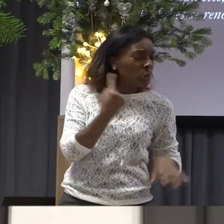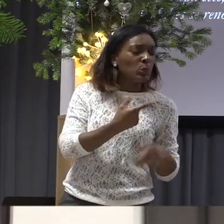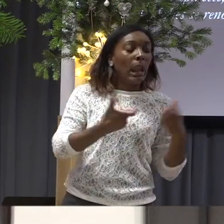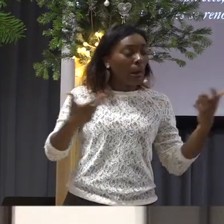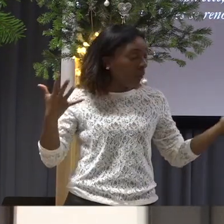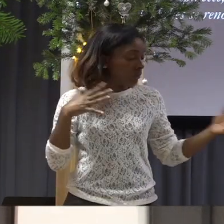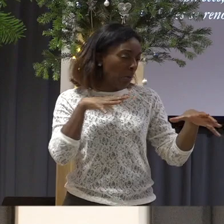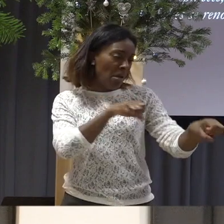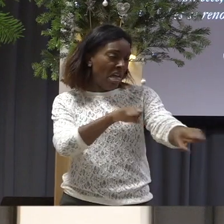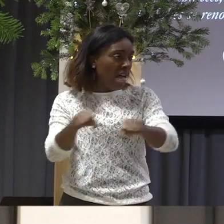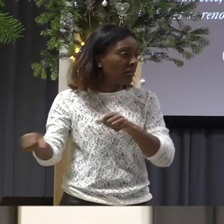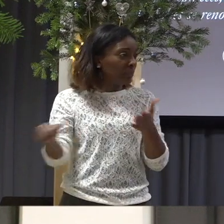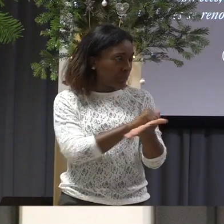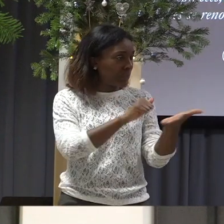devenue